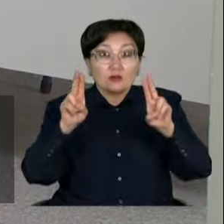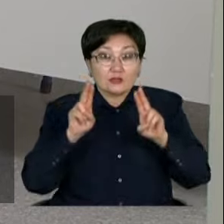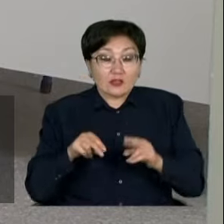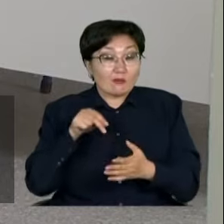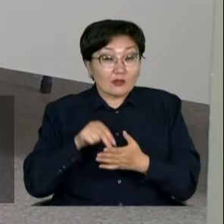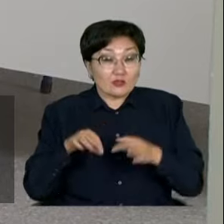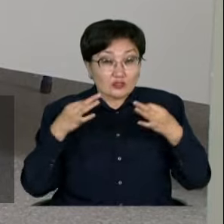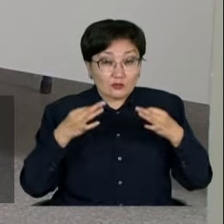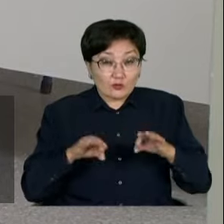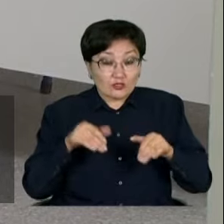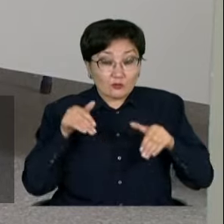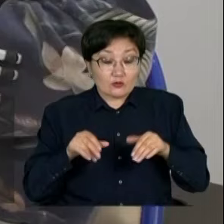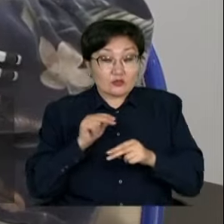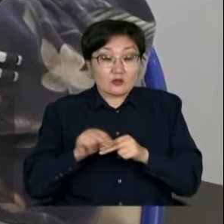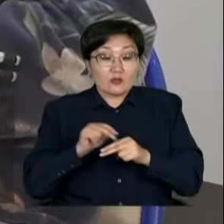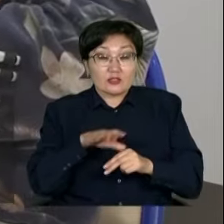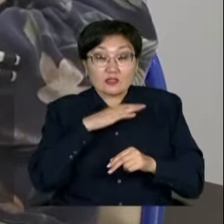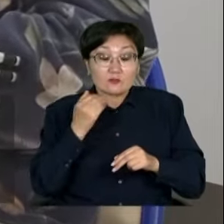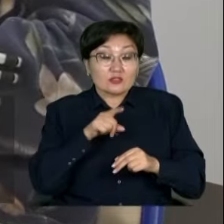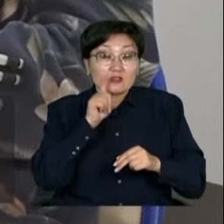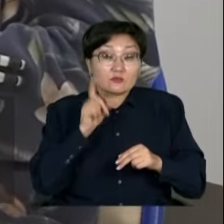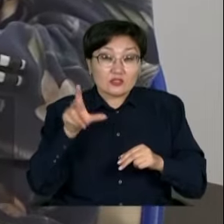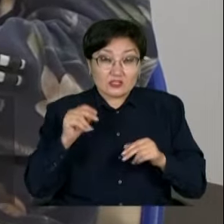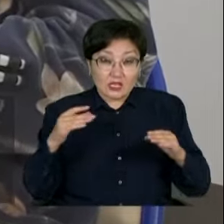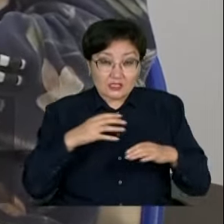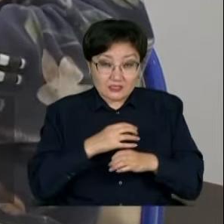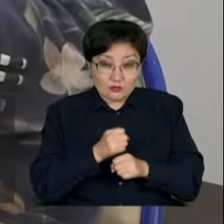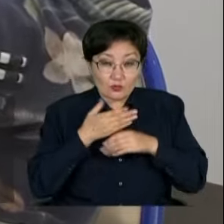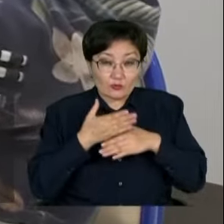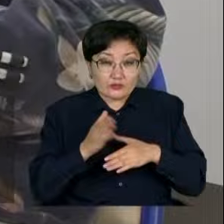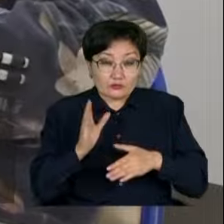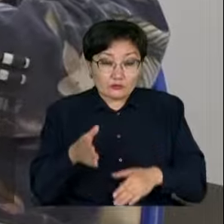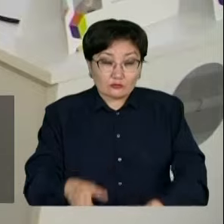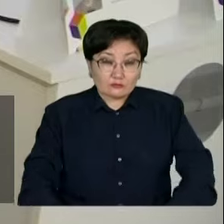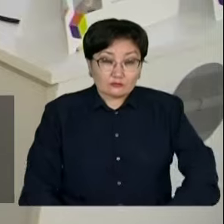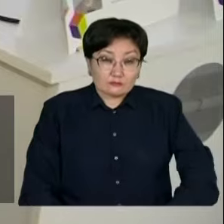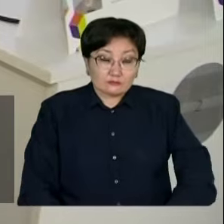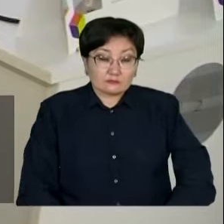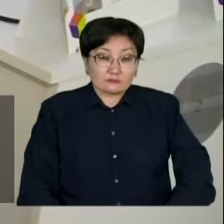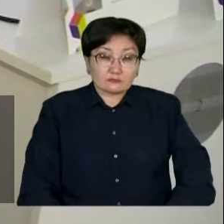ашады. Колледждердегі оқуға құлықсыз жастардың қатарын азайтуға да сеп болмақ.